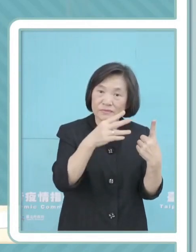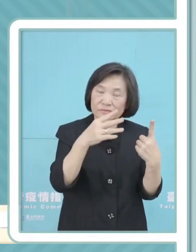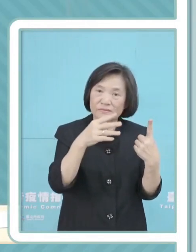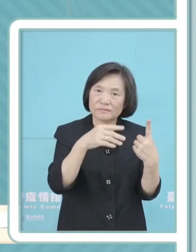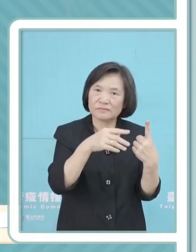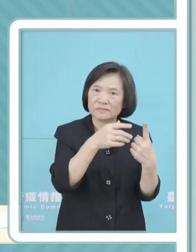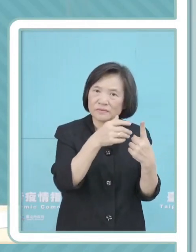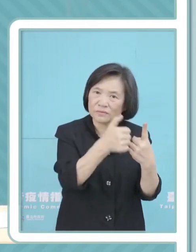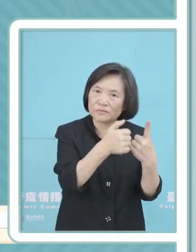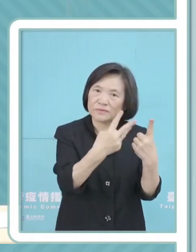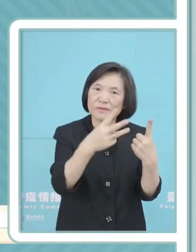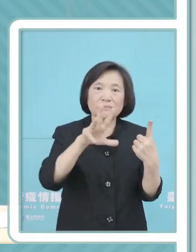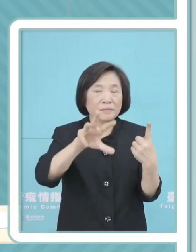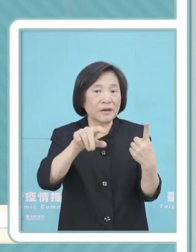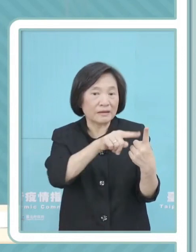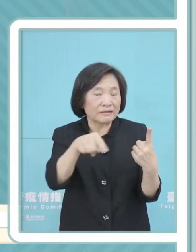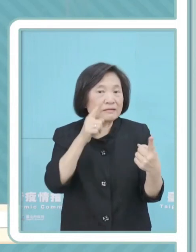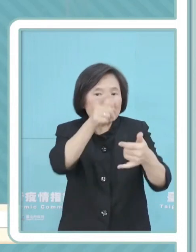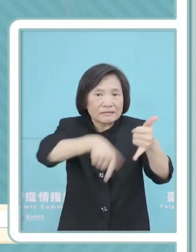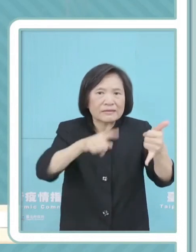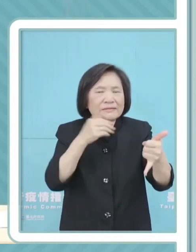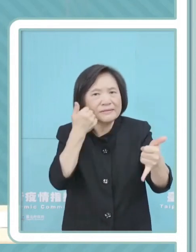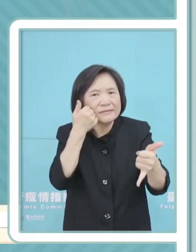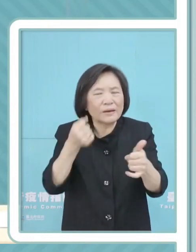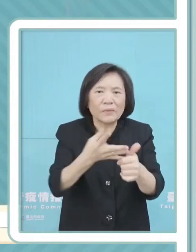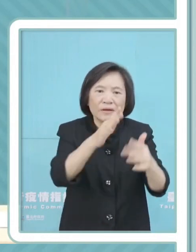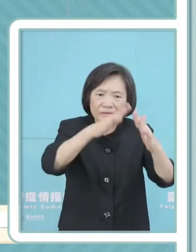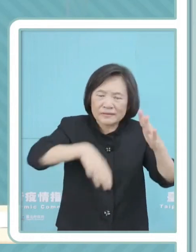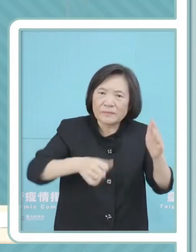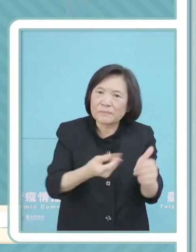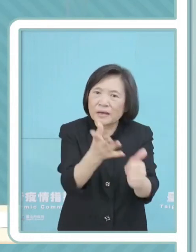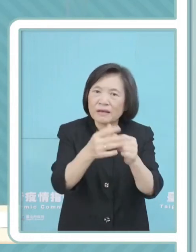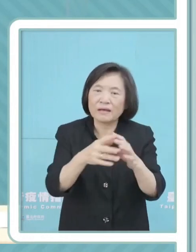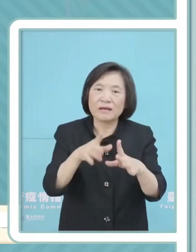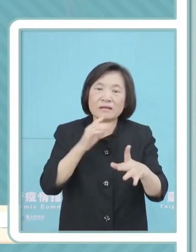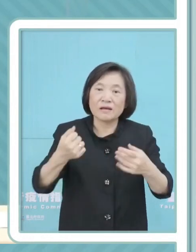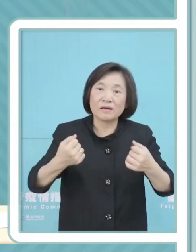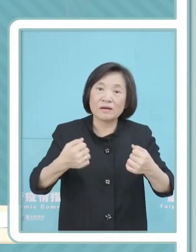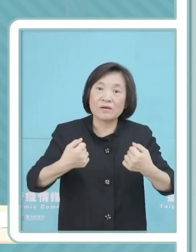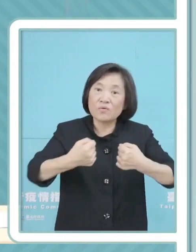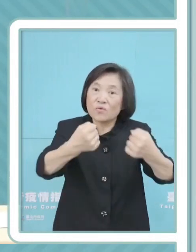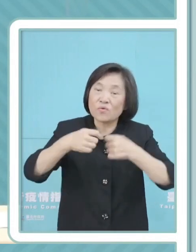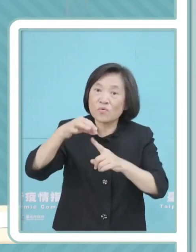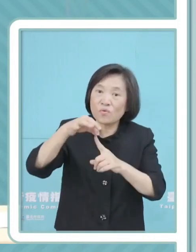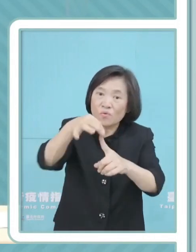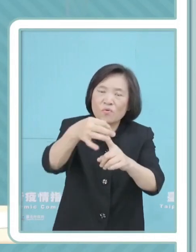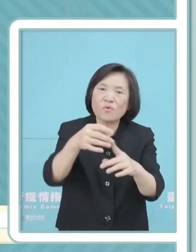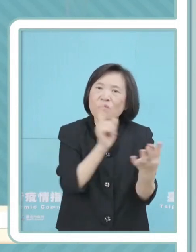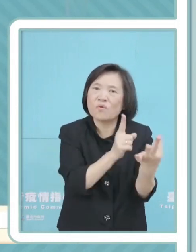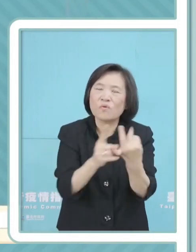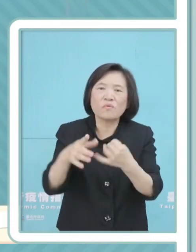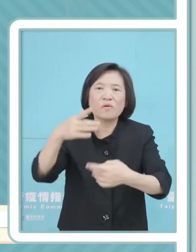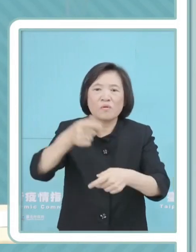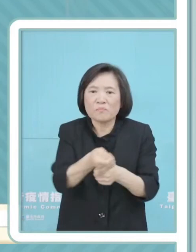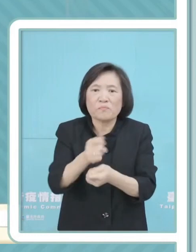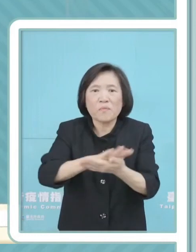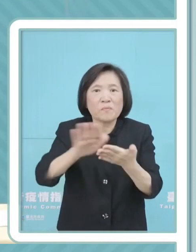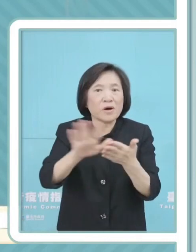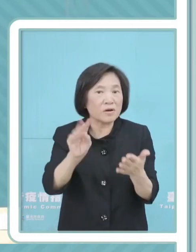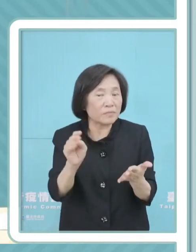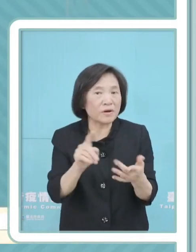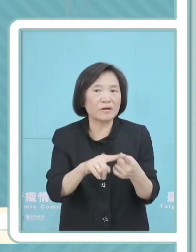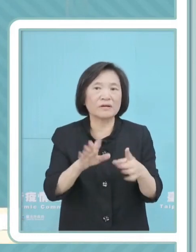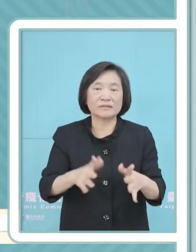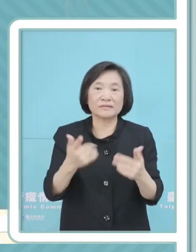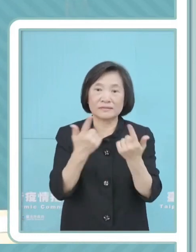列了多少人 ？PCR 采检的情形又是为何？三班公车会何时清销？是否为加户看烂？另外，市府现在把